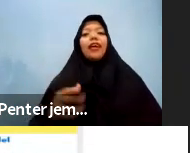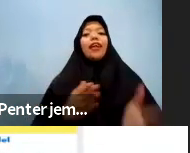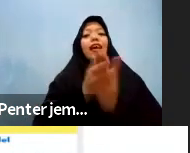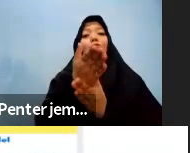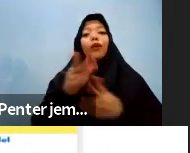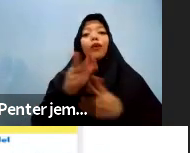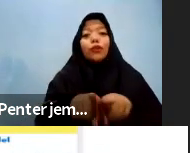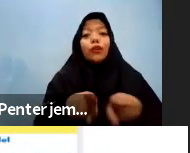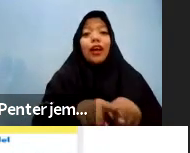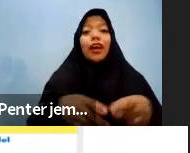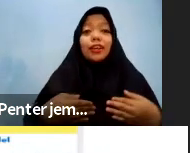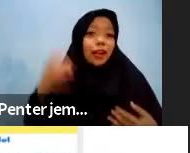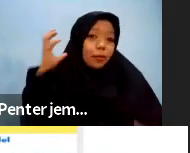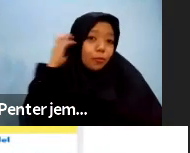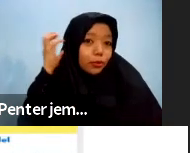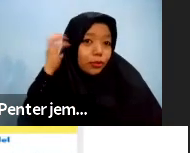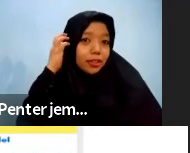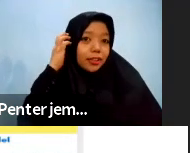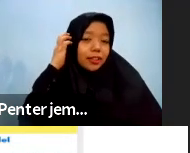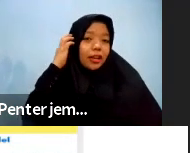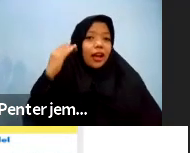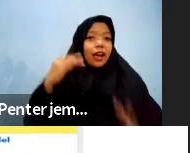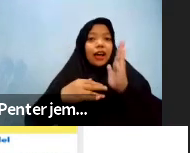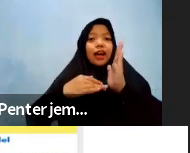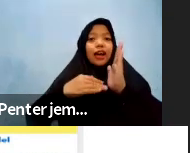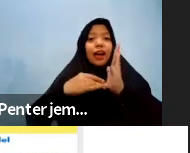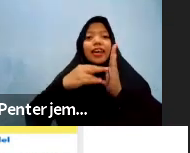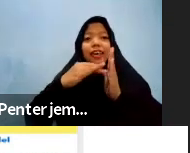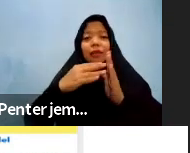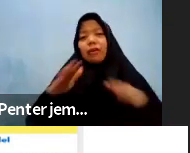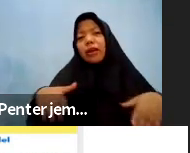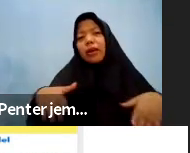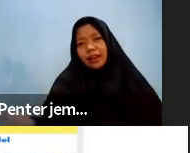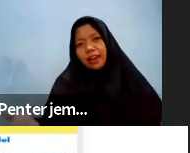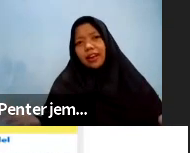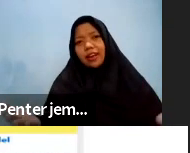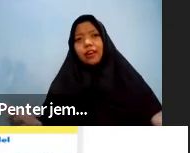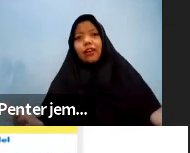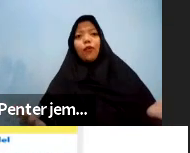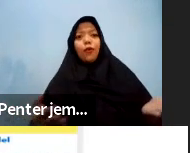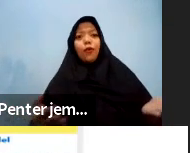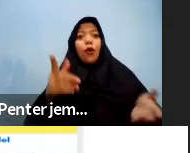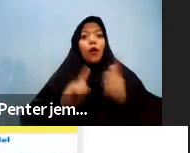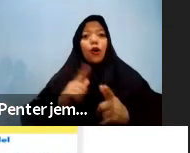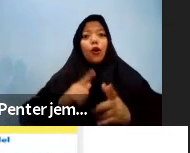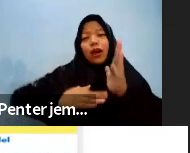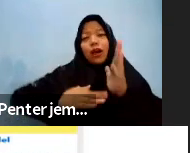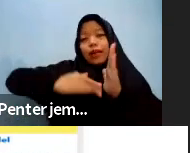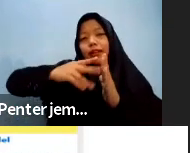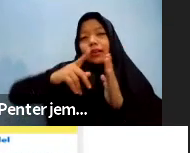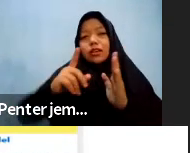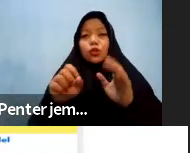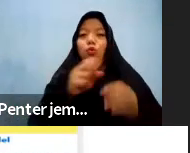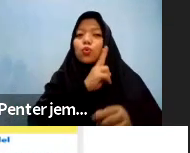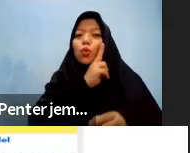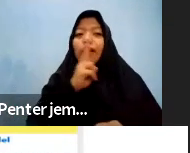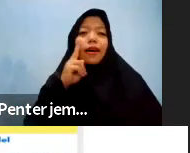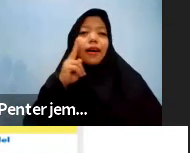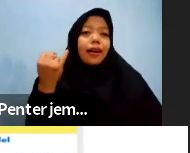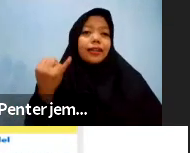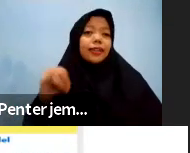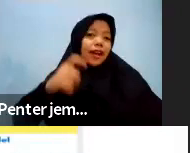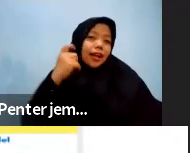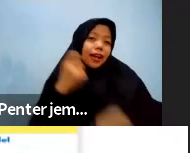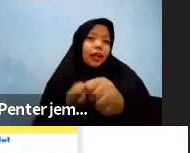gelombang yang cukup besar itu bunyinya seperti ini namanya tsunami itu seperti itu Jadi kita akan perkenalkan kepada anak didik